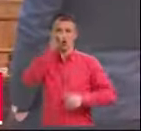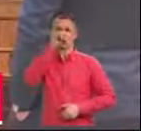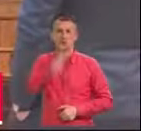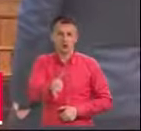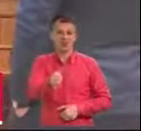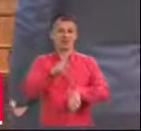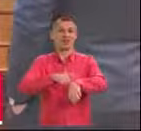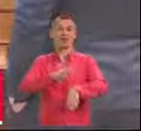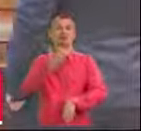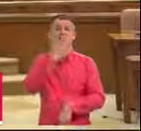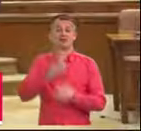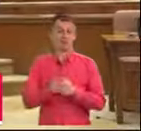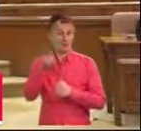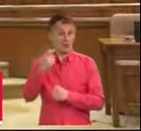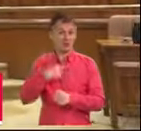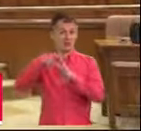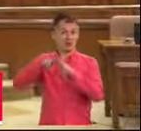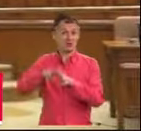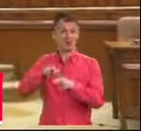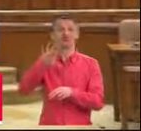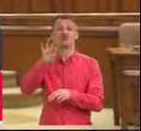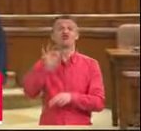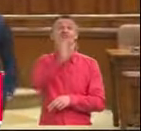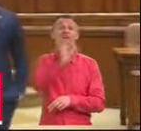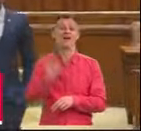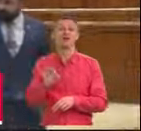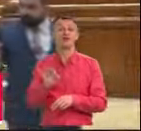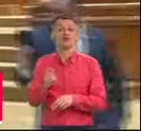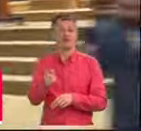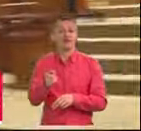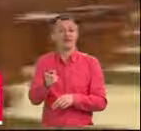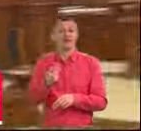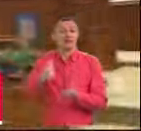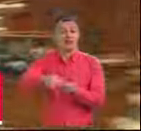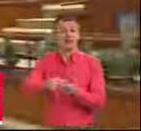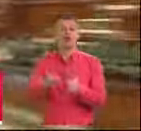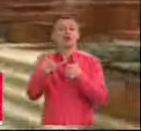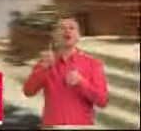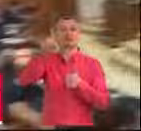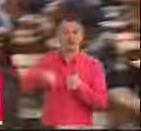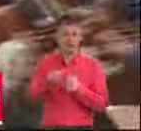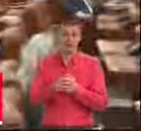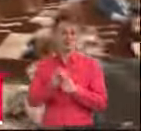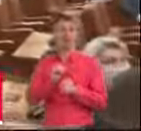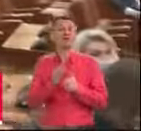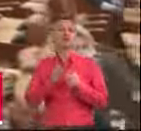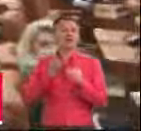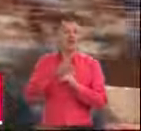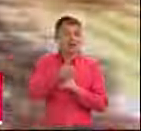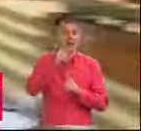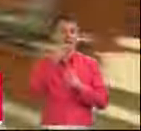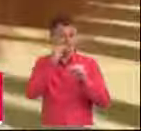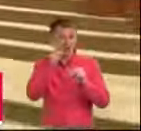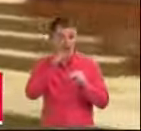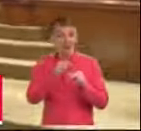timpul ședințelor. Iar putea rămâne cu doar 50% din indemnizație pentru 6 luni, iar luările de cuvânt vor fi reduse la 10